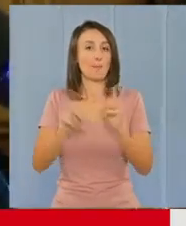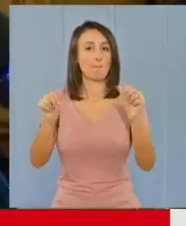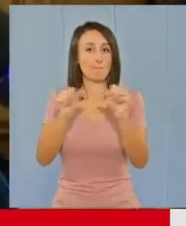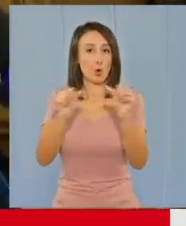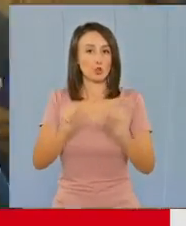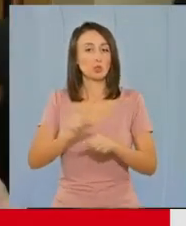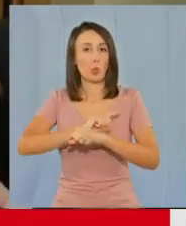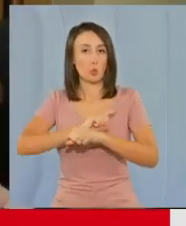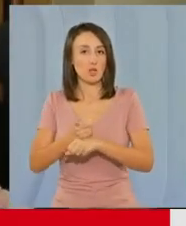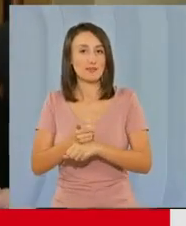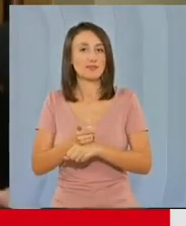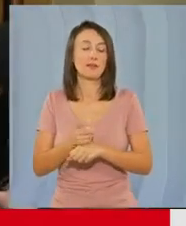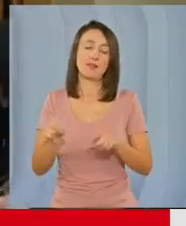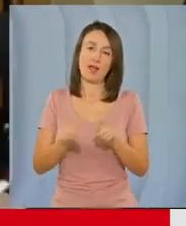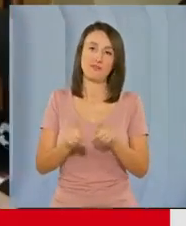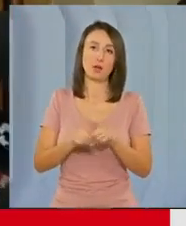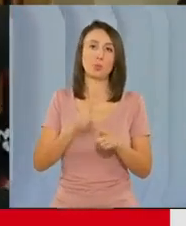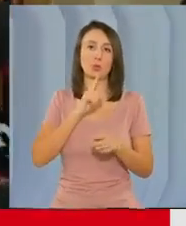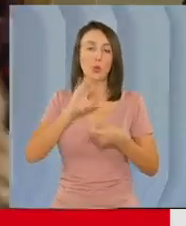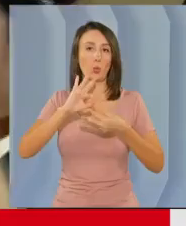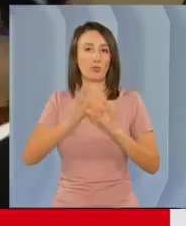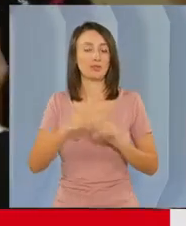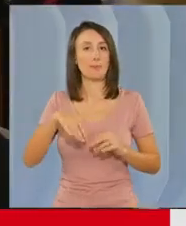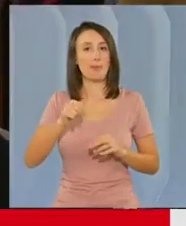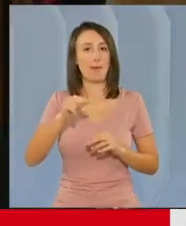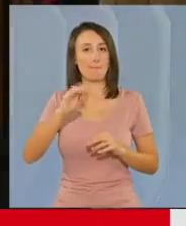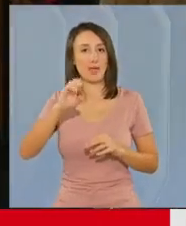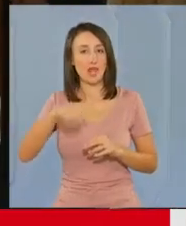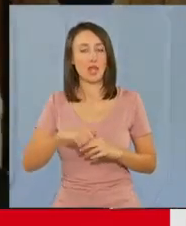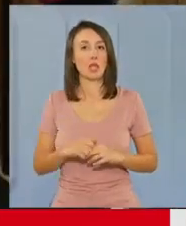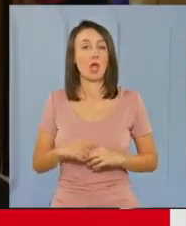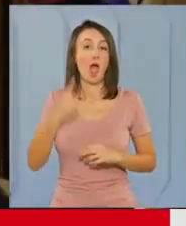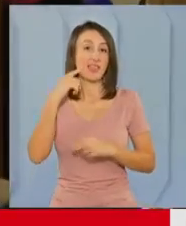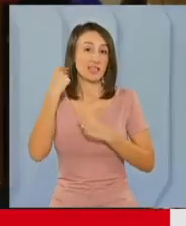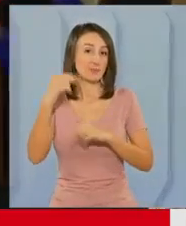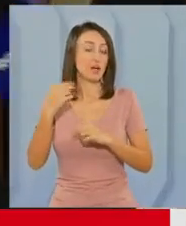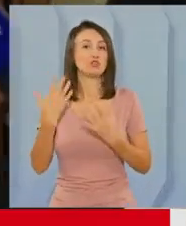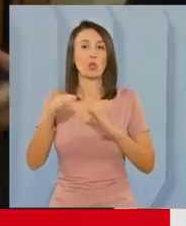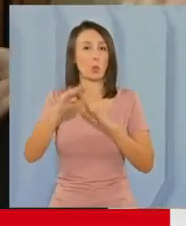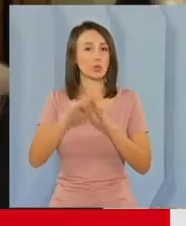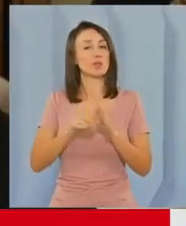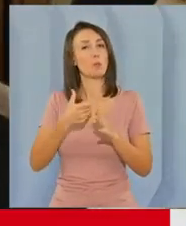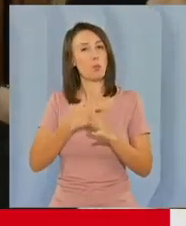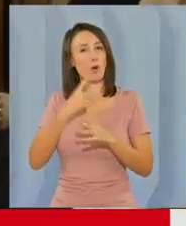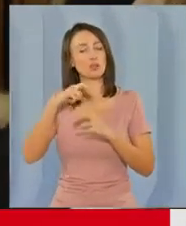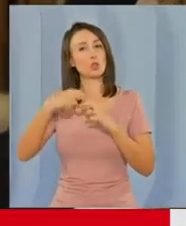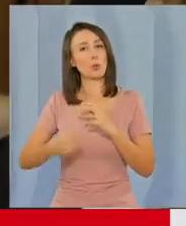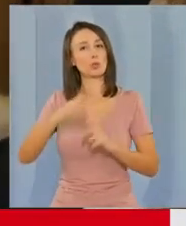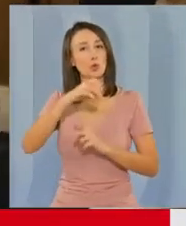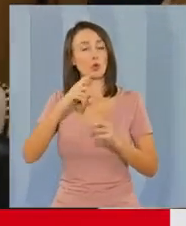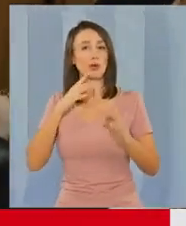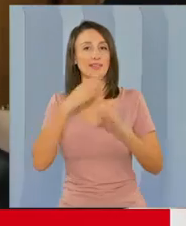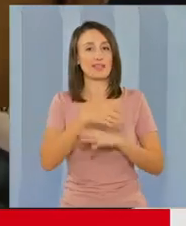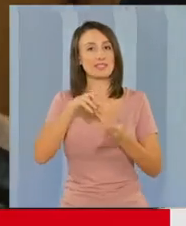procedură de urgență. La rândul său, purtătorul de cuvânt al MAPN, Constantin Spânu, a explicat în ce condiții ar putea fi doborâtă o dronă care intră